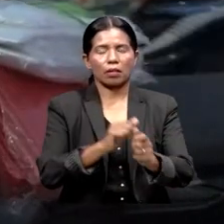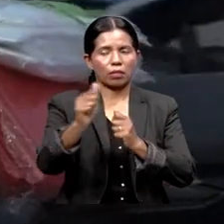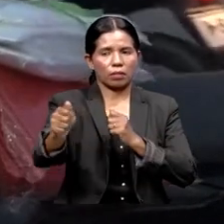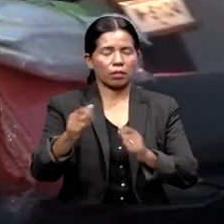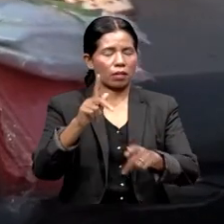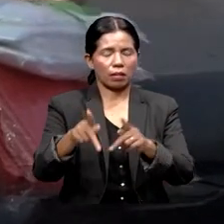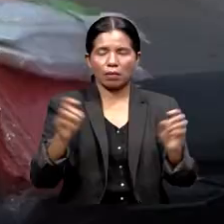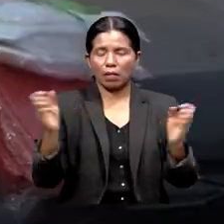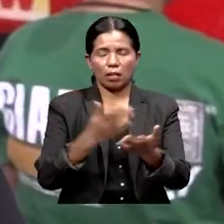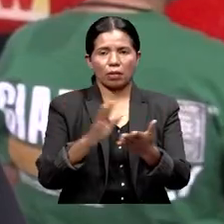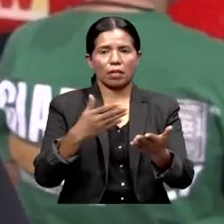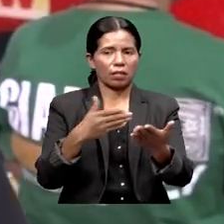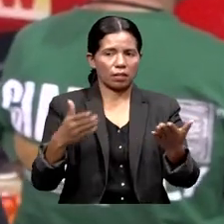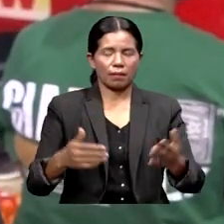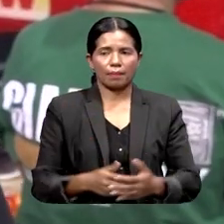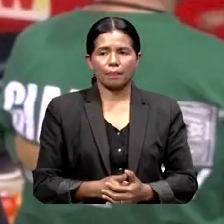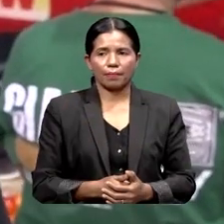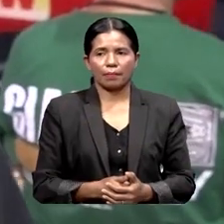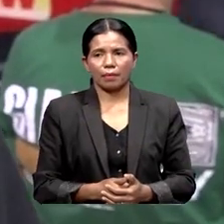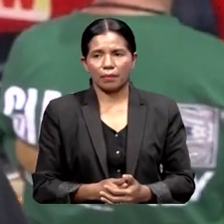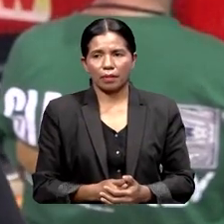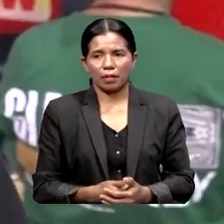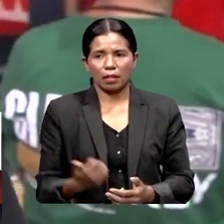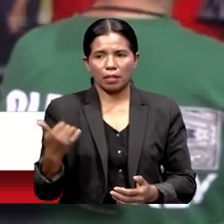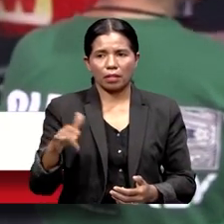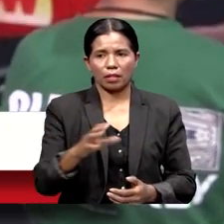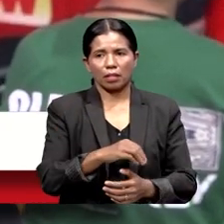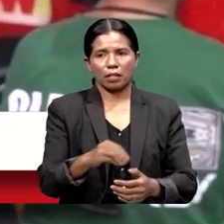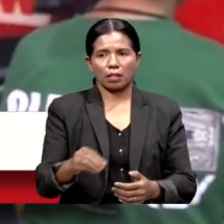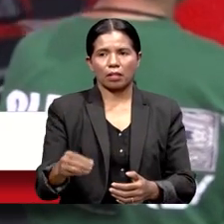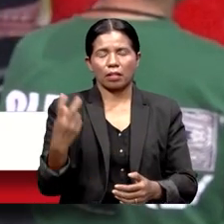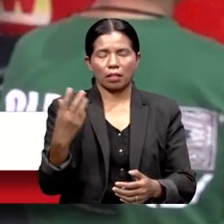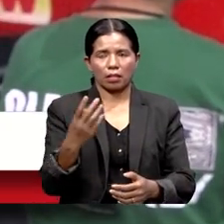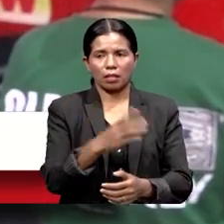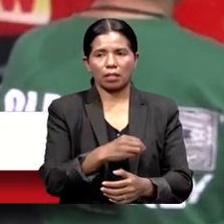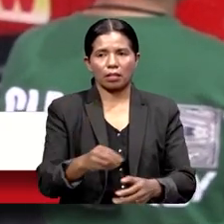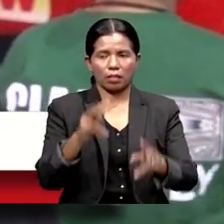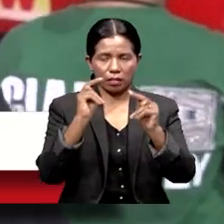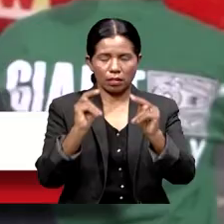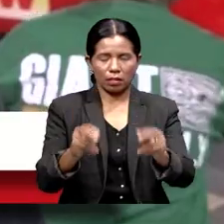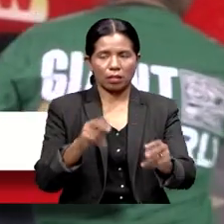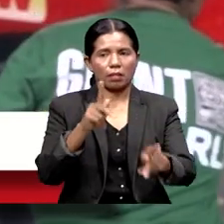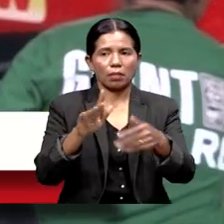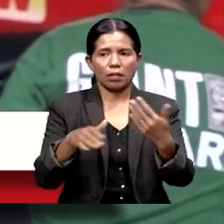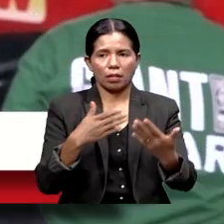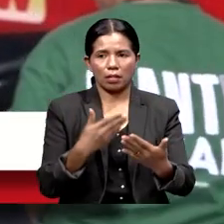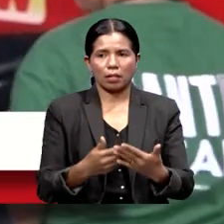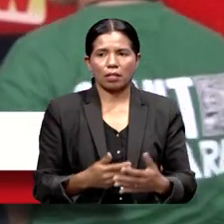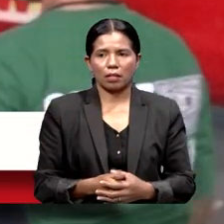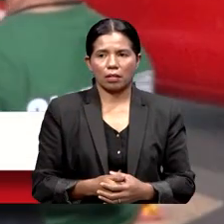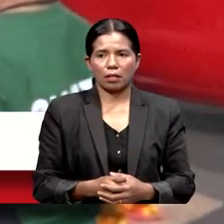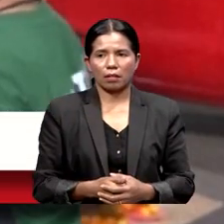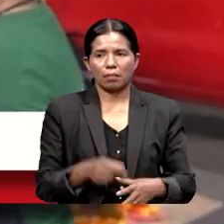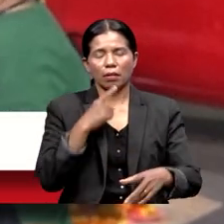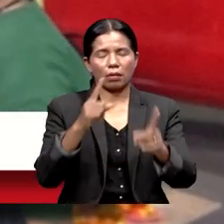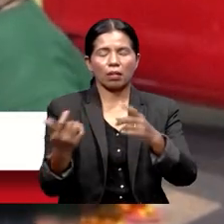holam sani. Bizu mas kondo sira liu tia hareba na fatin nesistente komunidade nian nesistente komunidade nian bela bizu sira